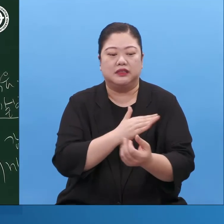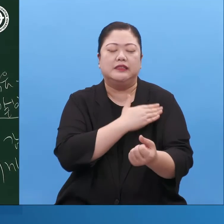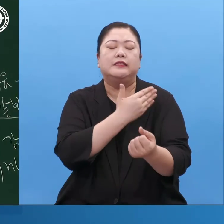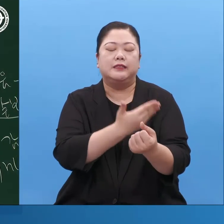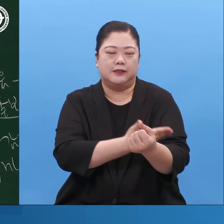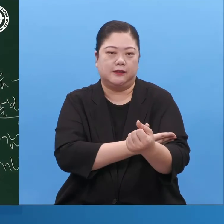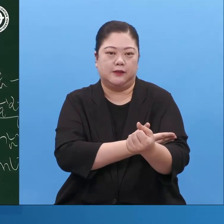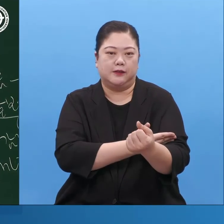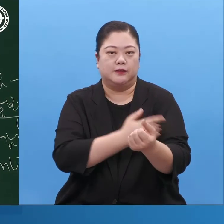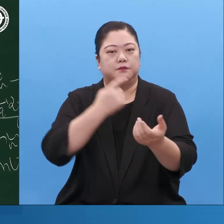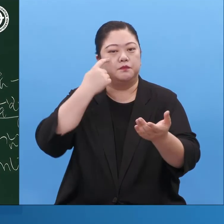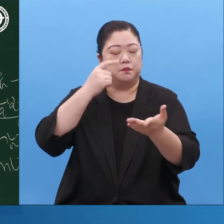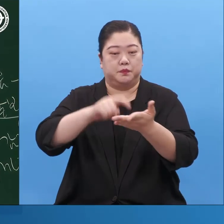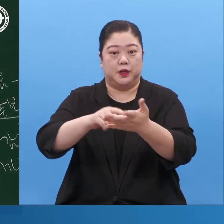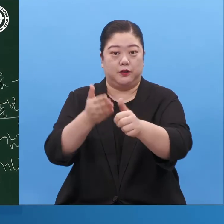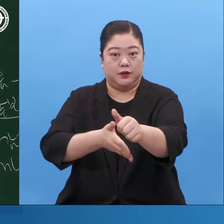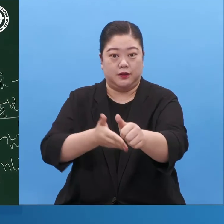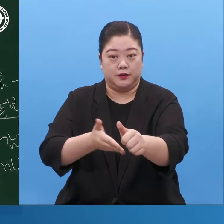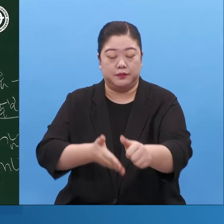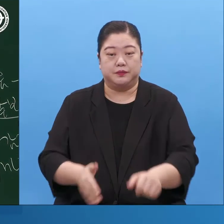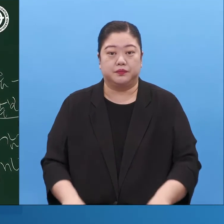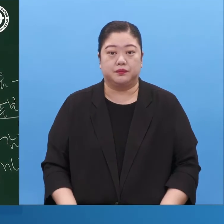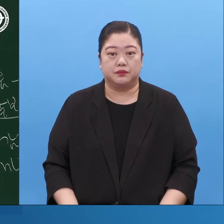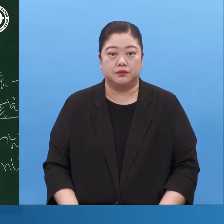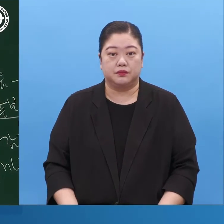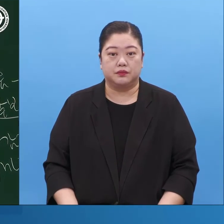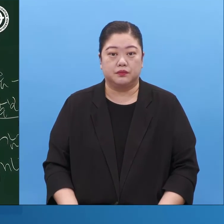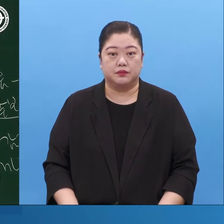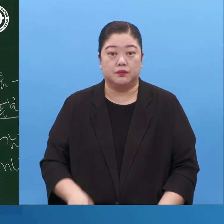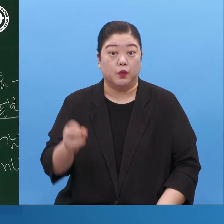이걸 믿는 순간 시작하게 돼요.